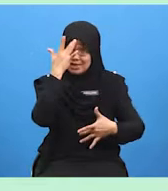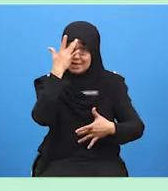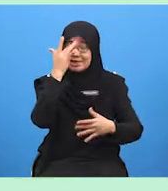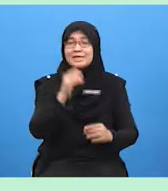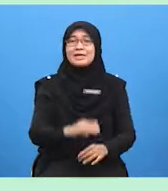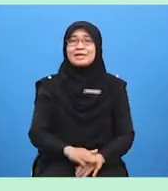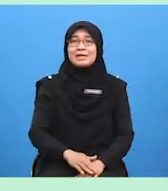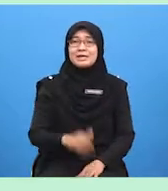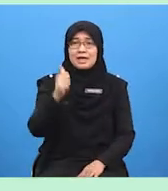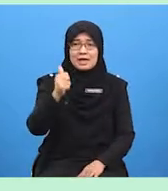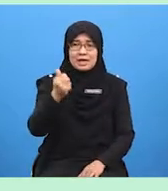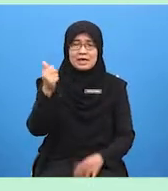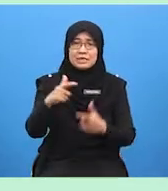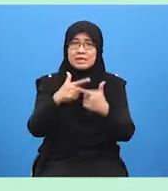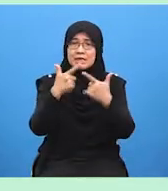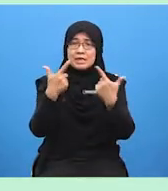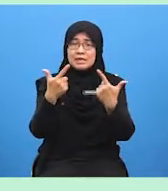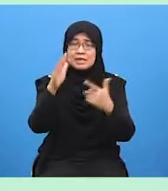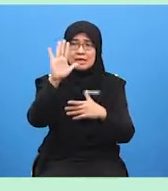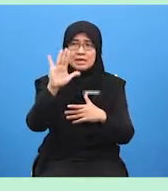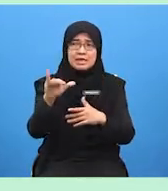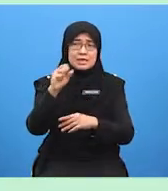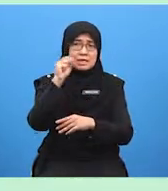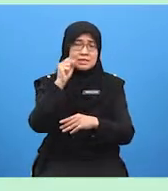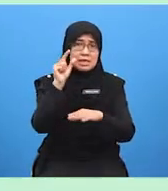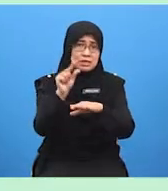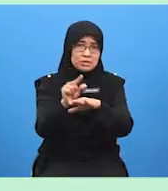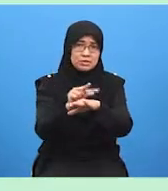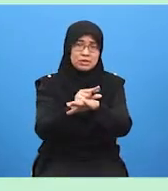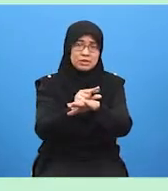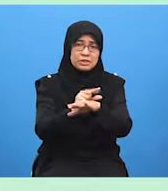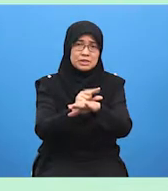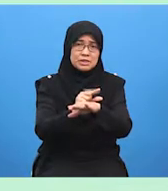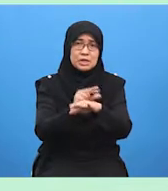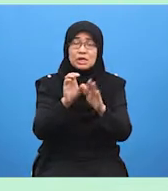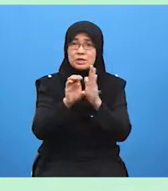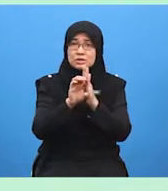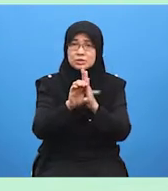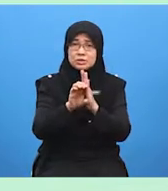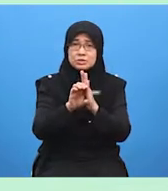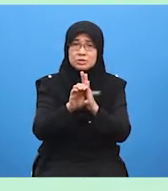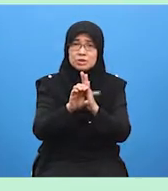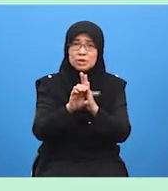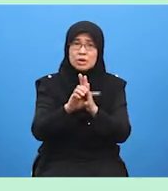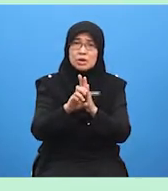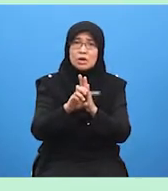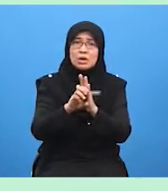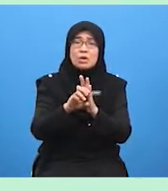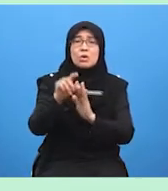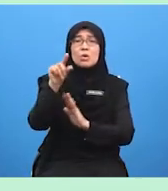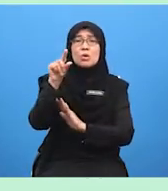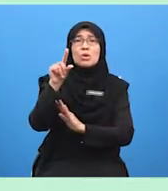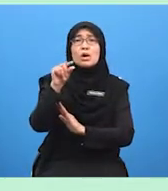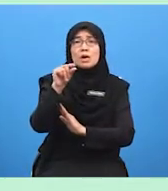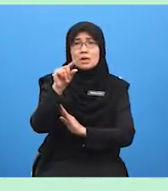Manakala alatan lain yang sering digunakan dalam penghasilan produk fashion adalah seperti hot glue gun, tweezer